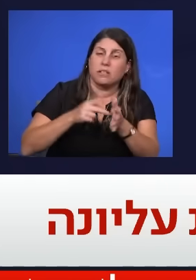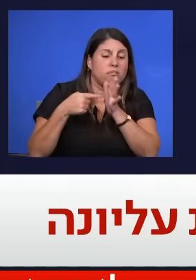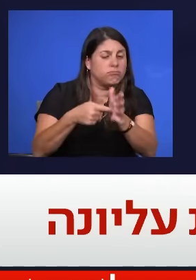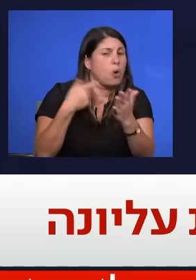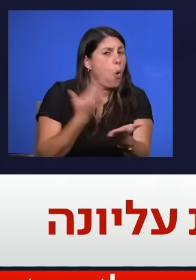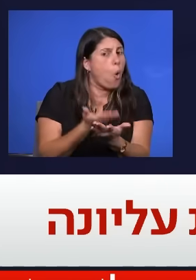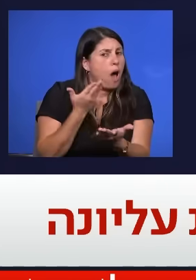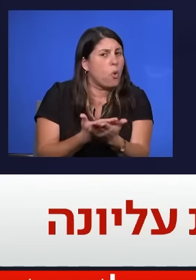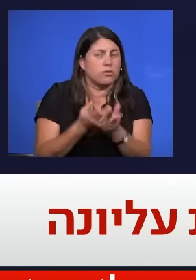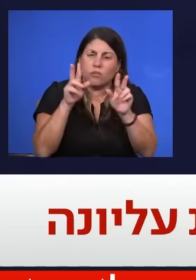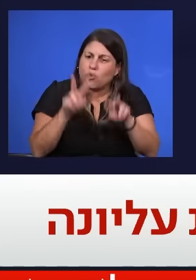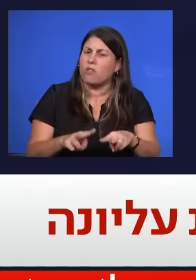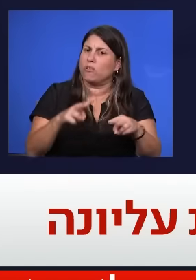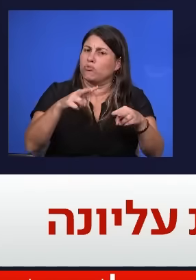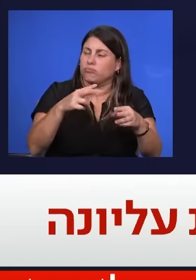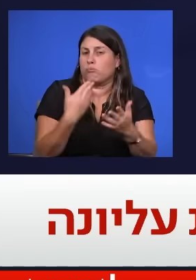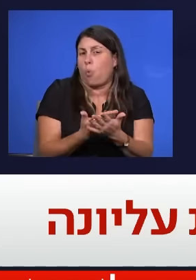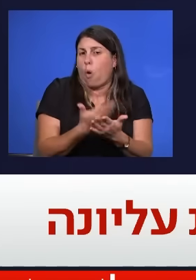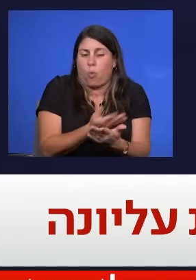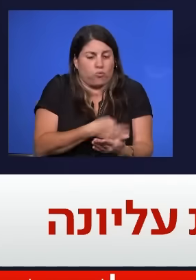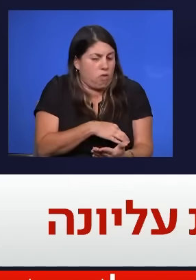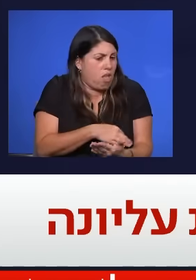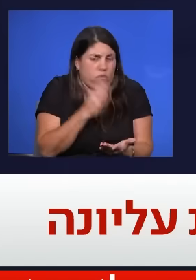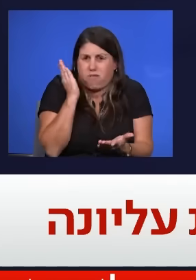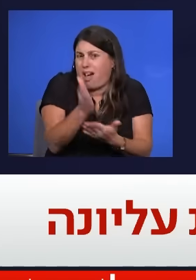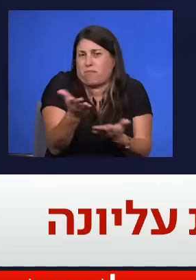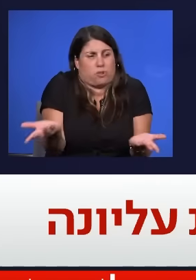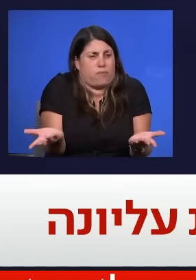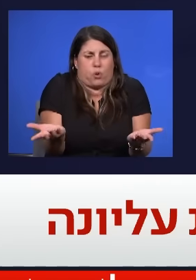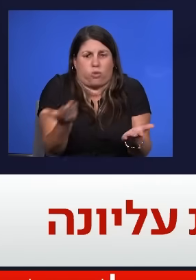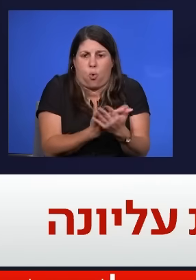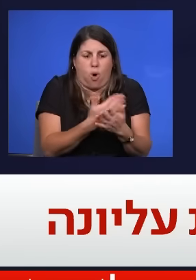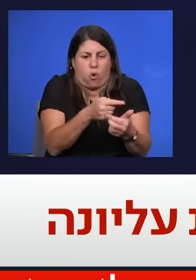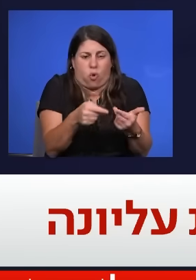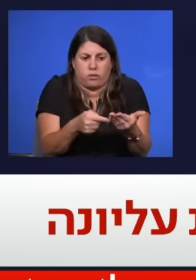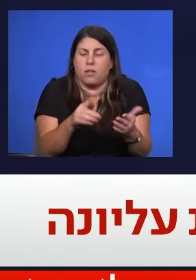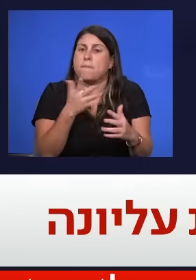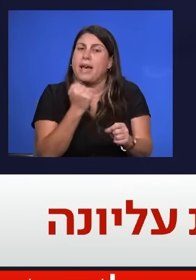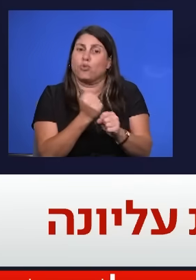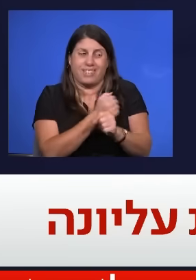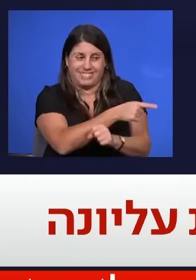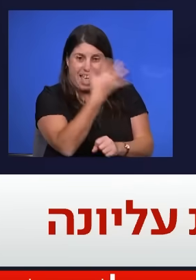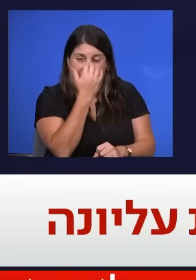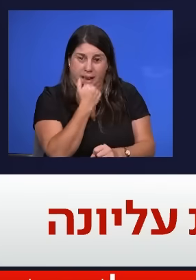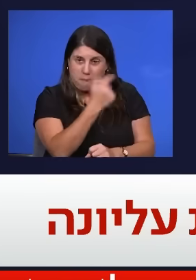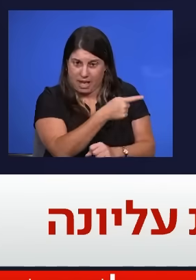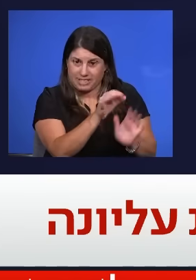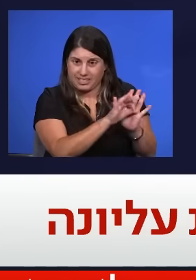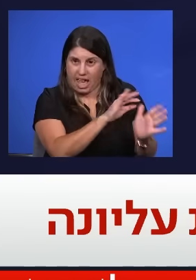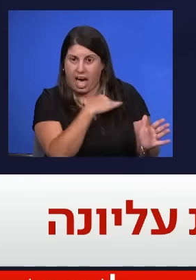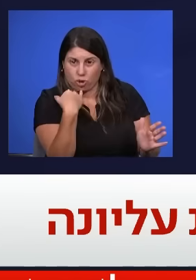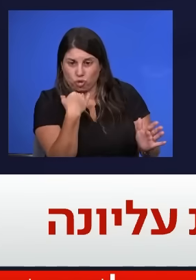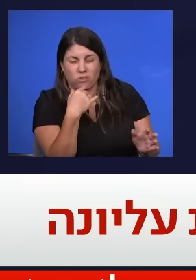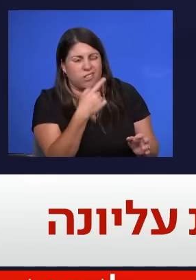לרשותנו. ההוכחות האלה הן חד משמעות, חד ערכיות. מה שעשה חמאס דאש הוא גרוע